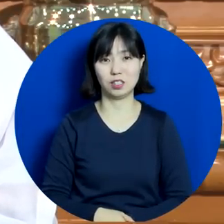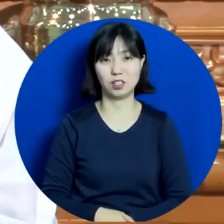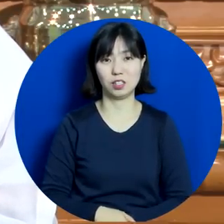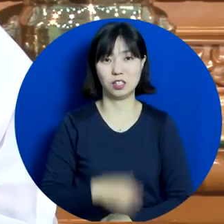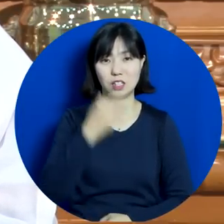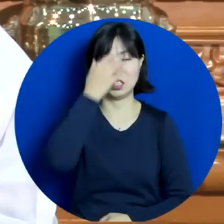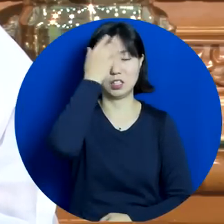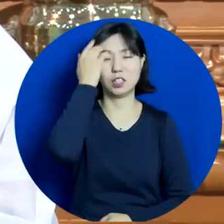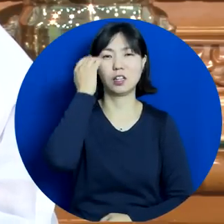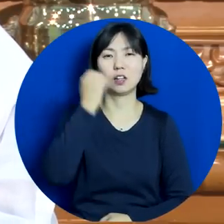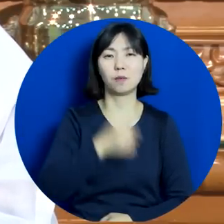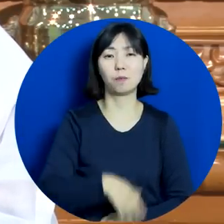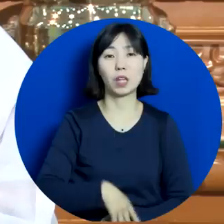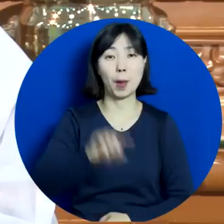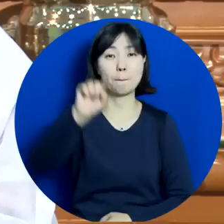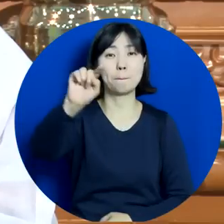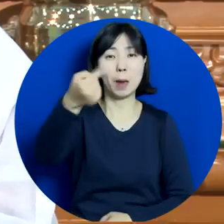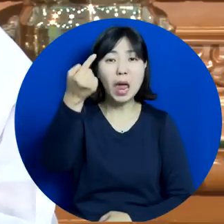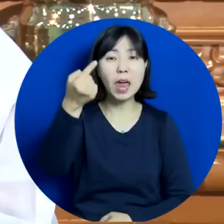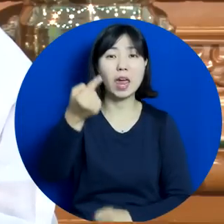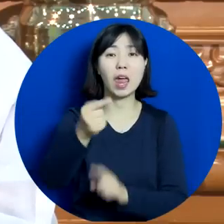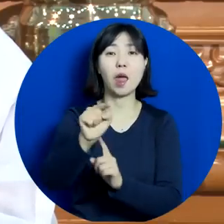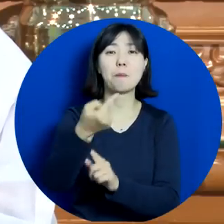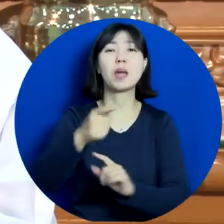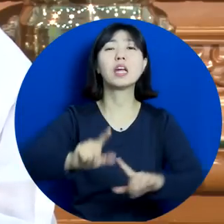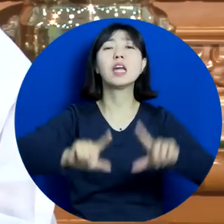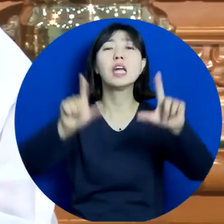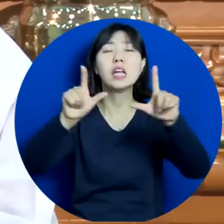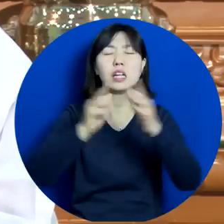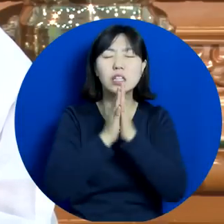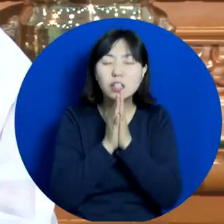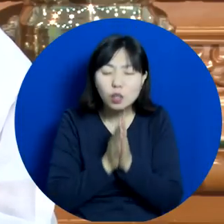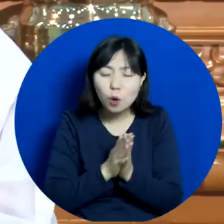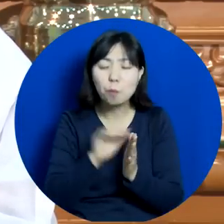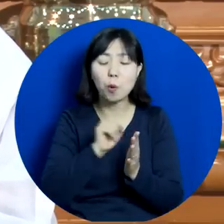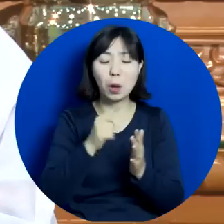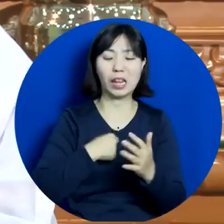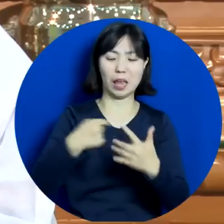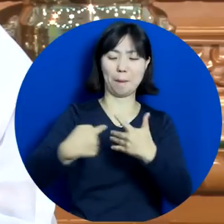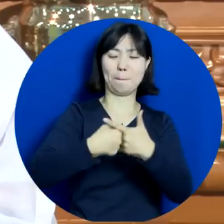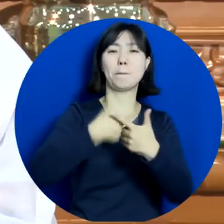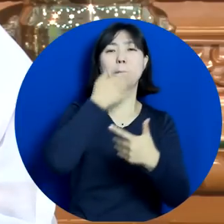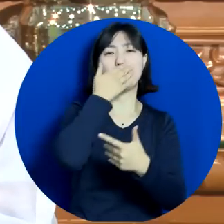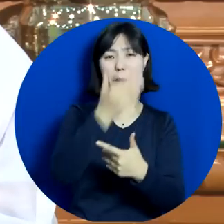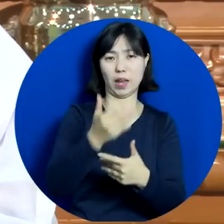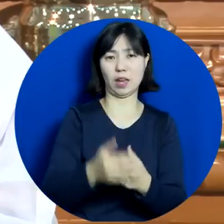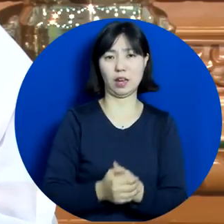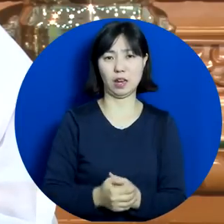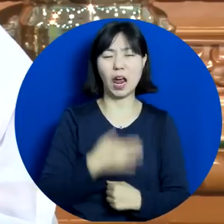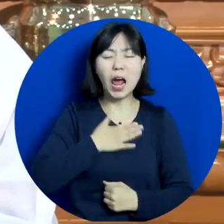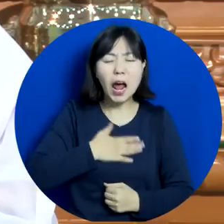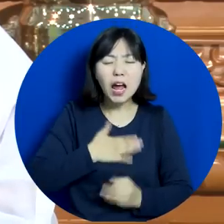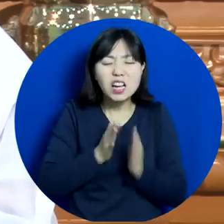공짜. 백일은 뭐라고? 지꼬라지 안다.